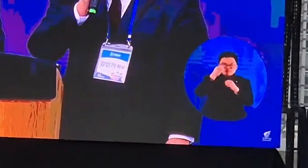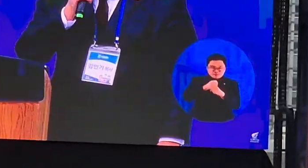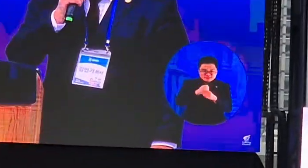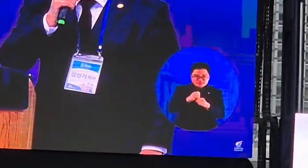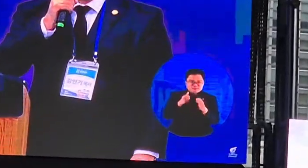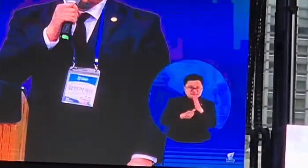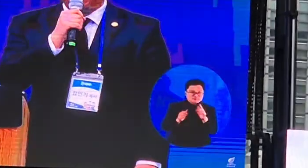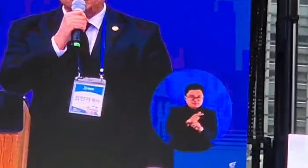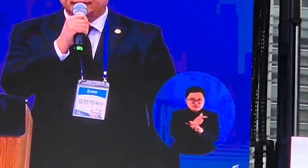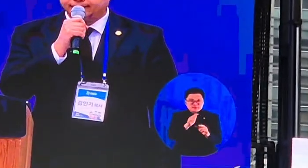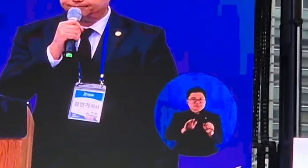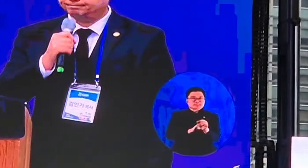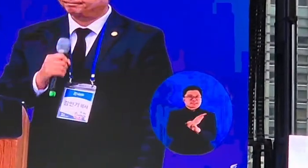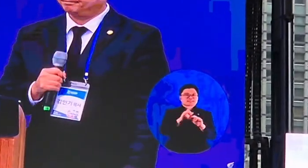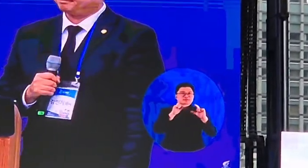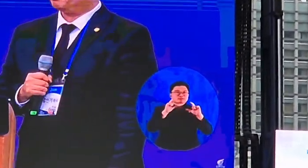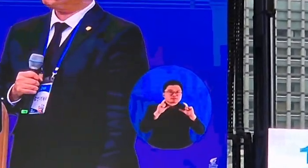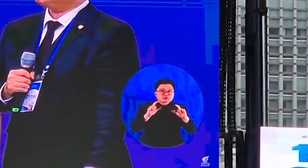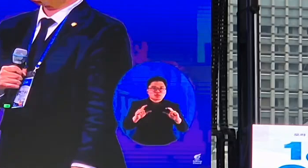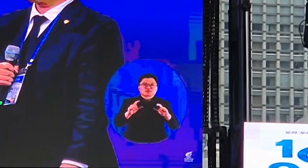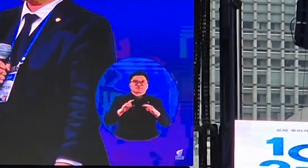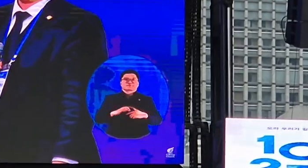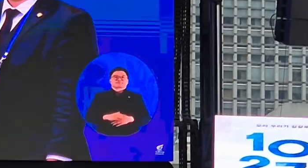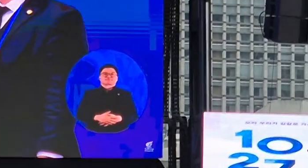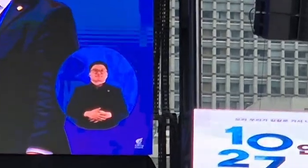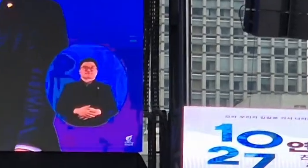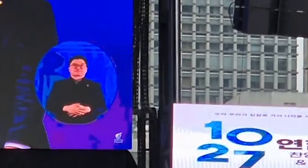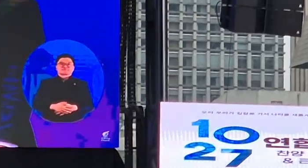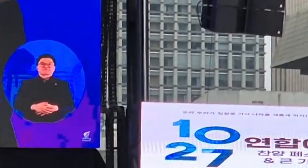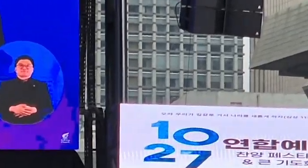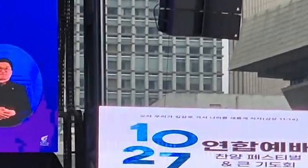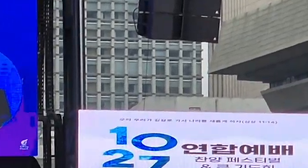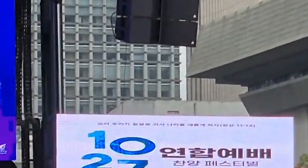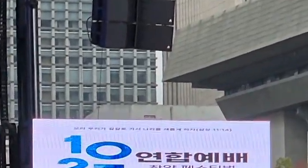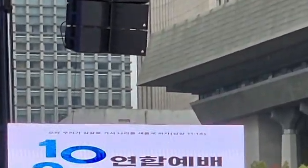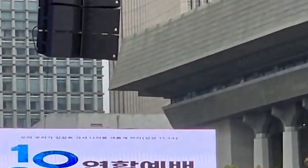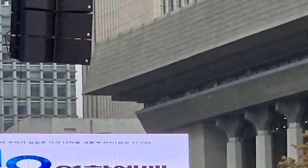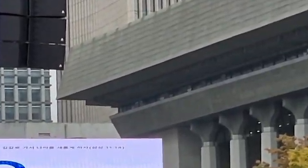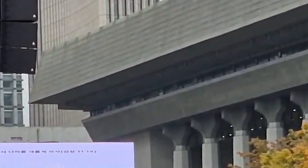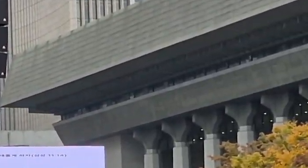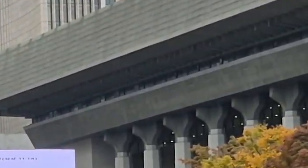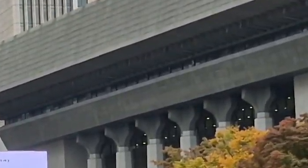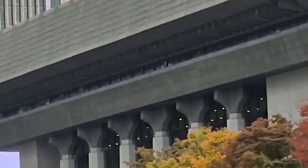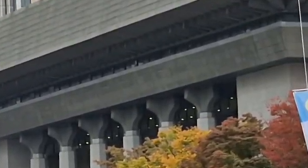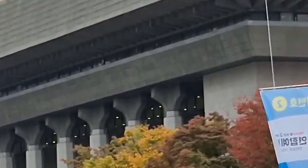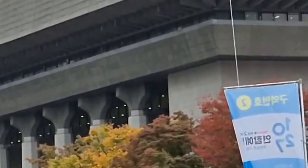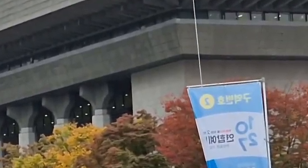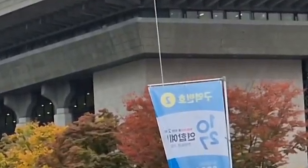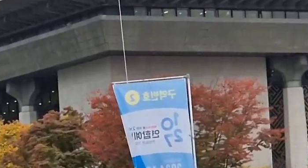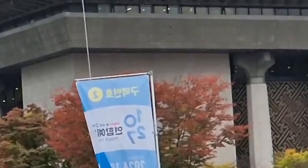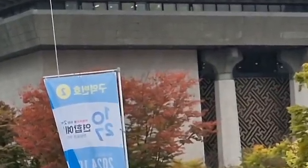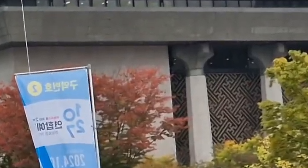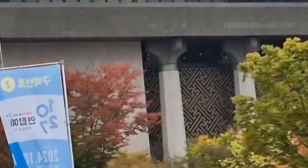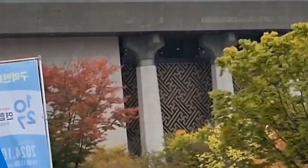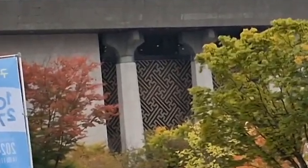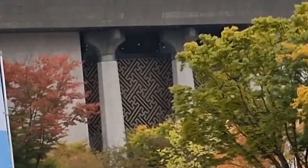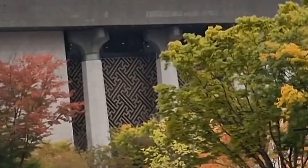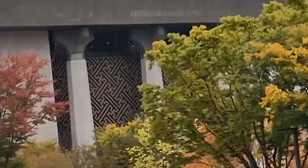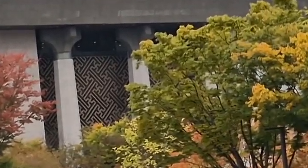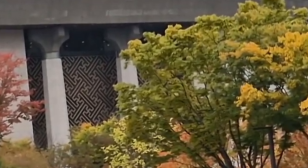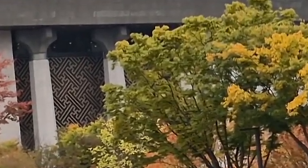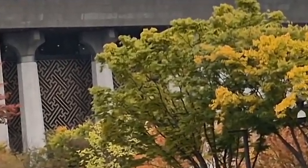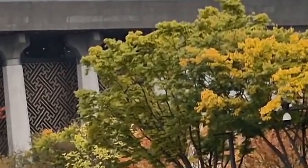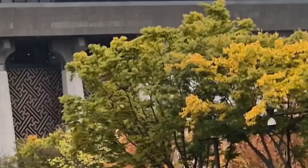만물을 사랑하신다고 선포합니다. We also declare that his people only experience this love when they